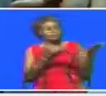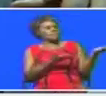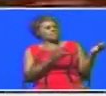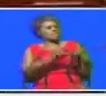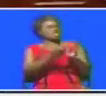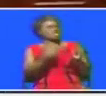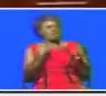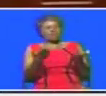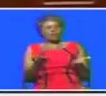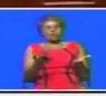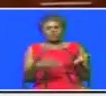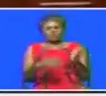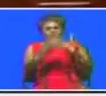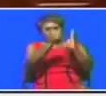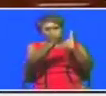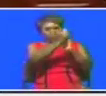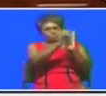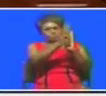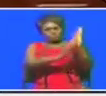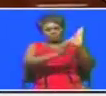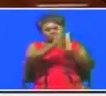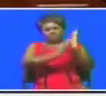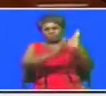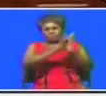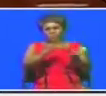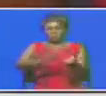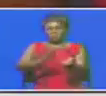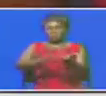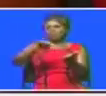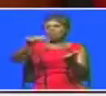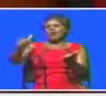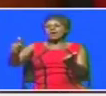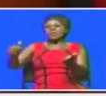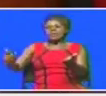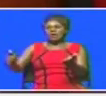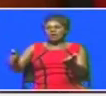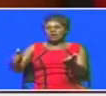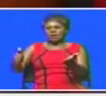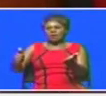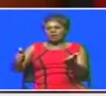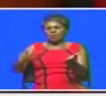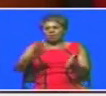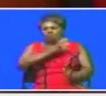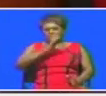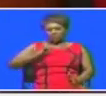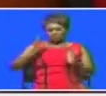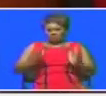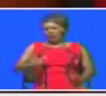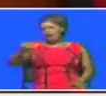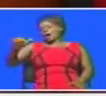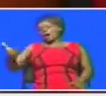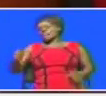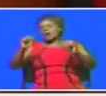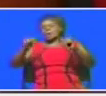mabadiliko. Mswada huo wa William Cheptumo miongoni mwa mapendekezo mengine ni hoja ya kuwepo kamishna mwingine ambaye